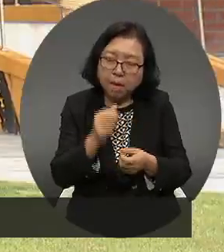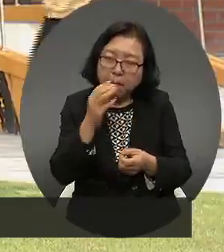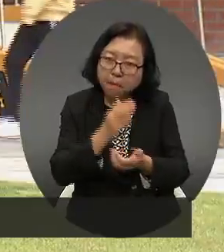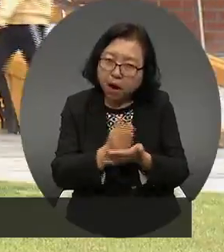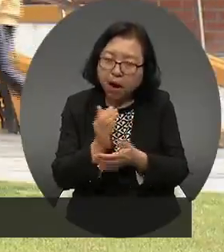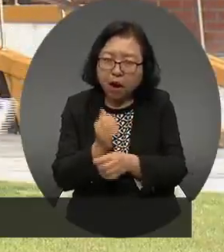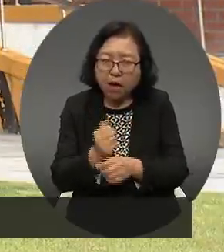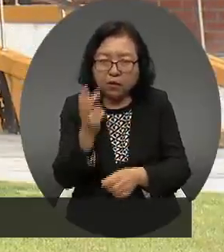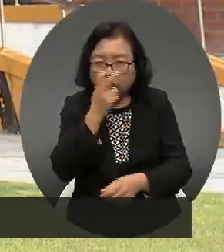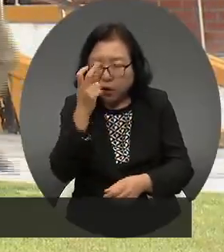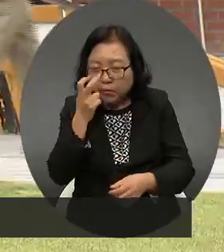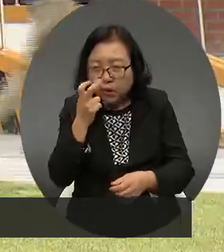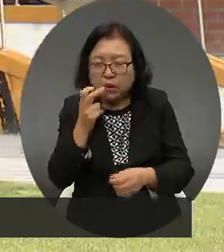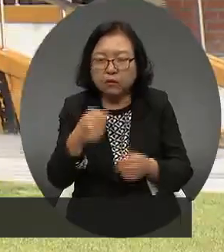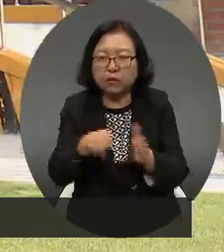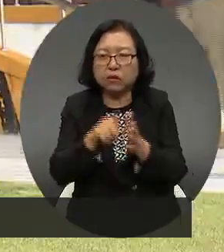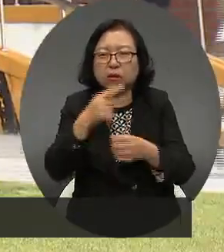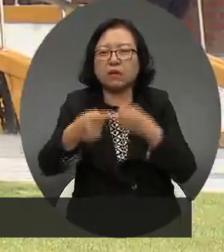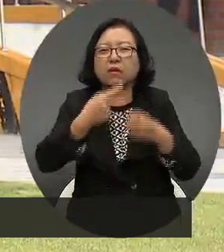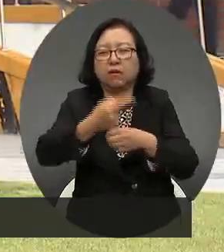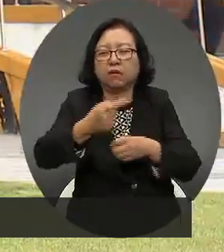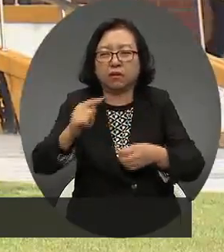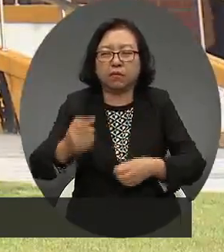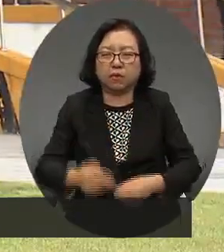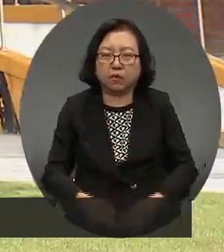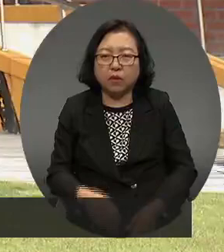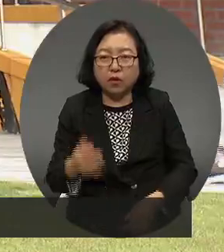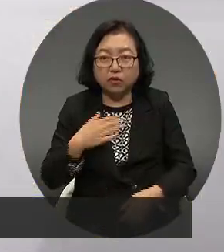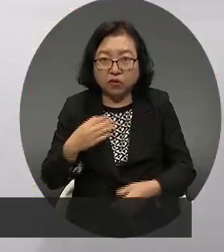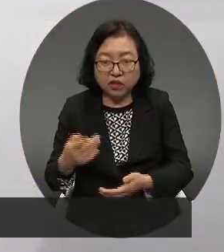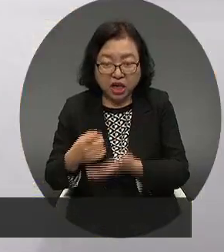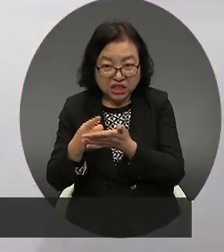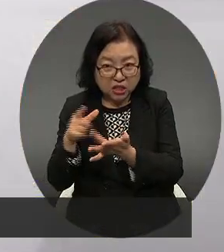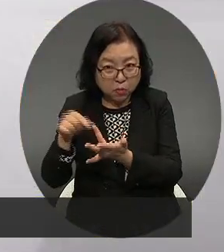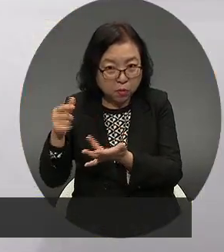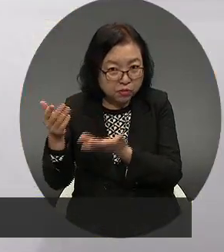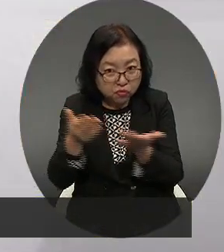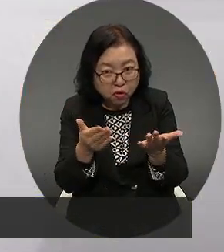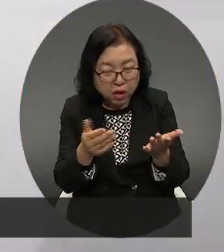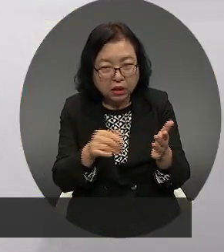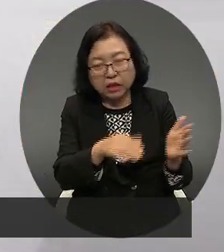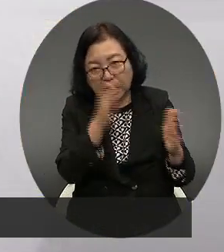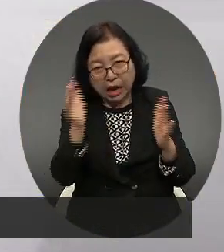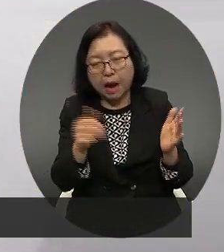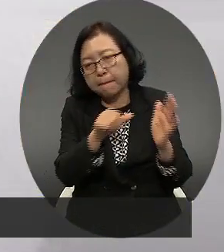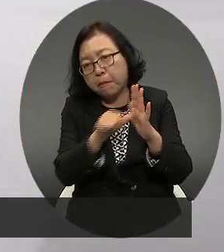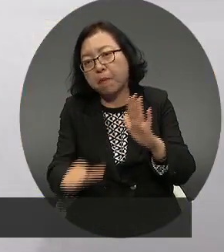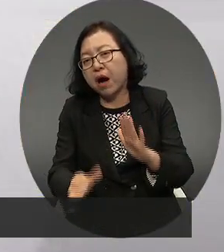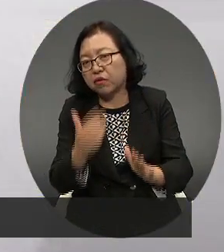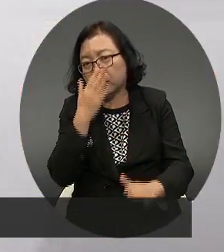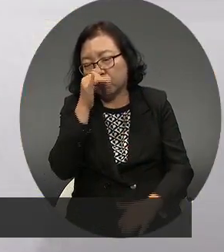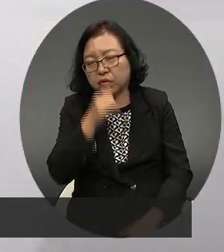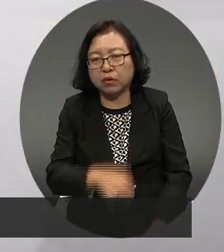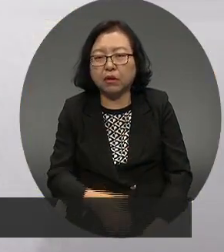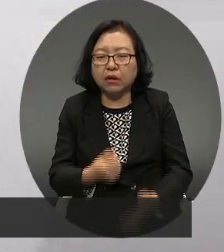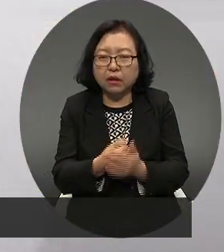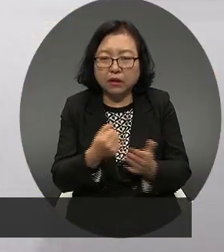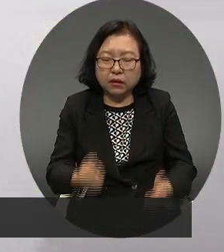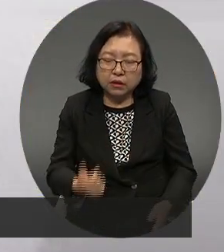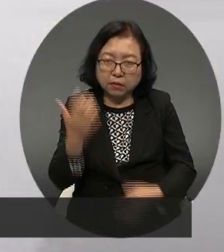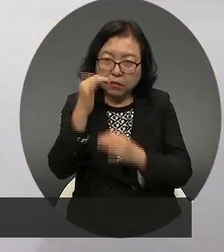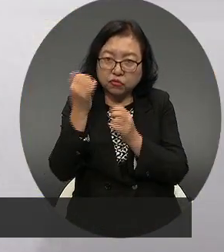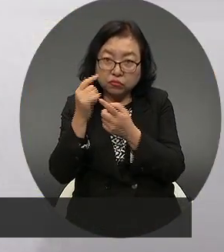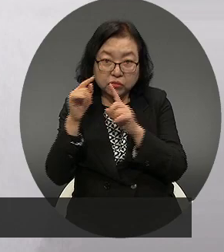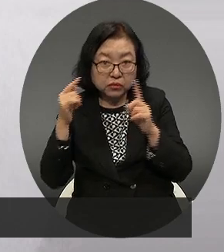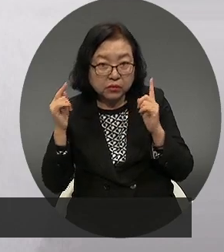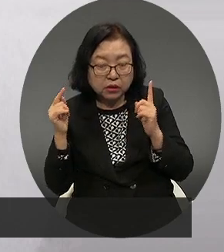양 대학이 낸 교명 후보가 모두 반려될 수도 있습니다. 이 때문에 충북대 측은 설문조사가 충북대라는 기존 교명을